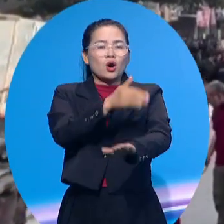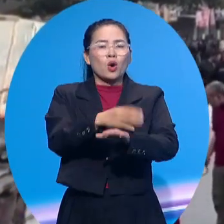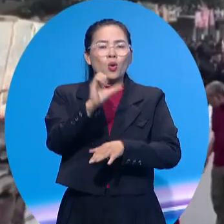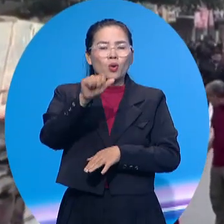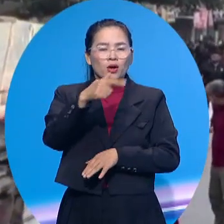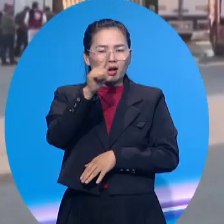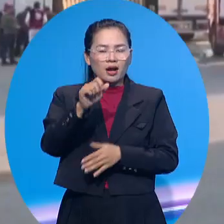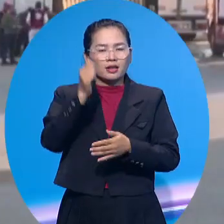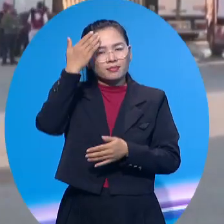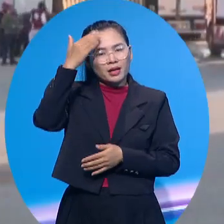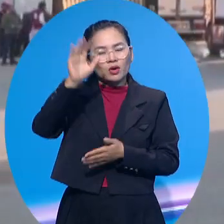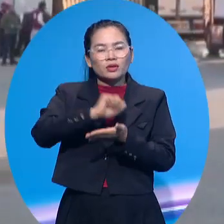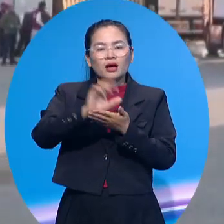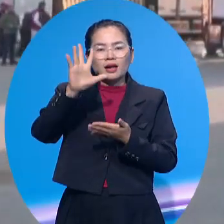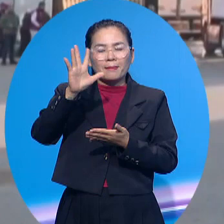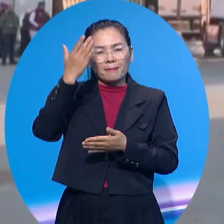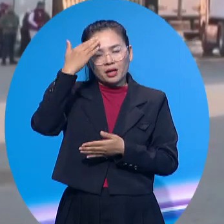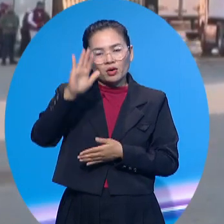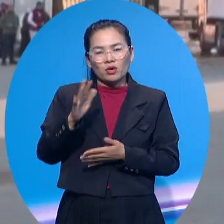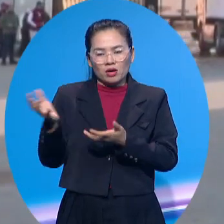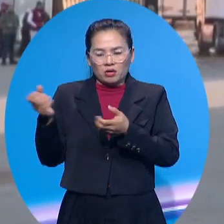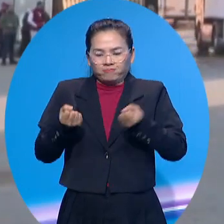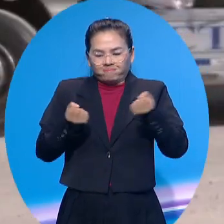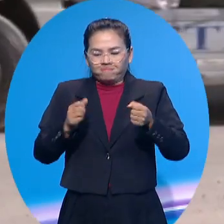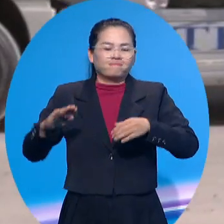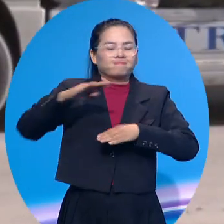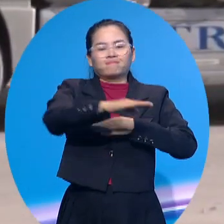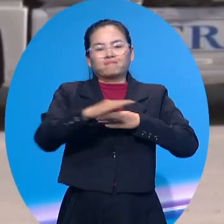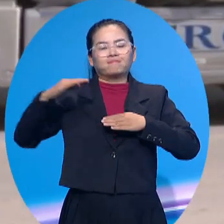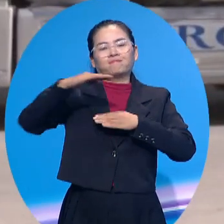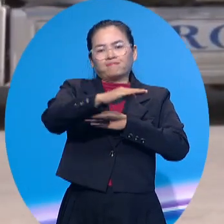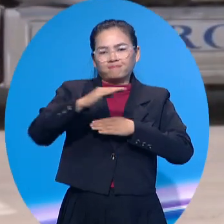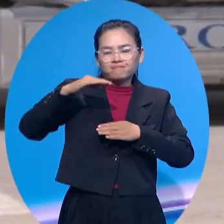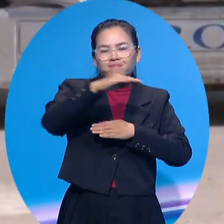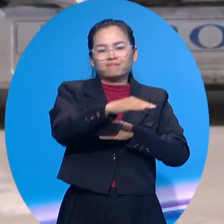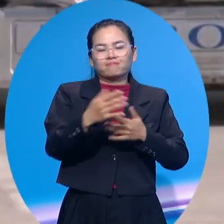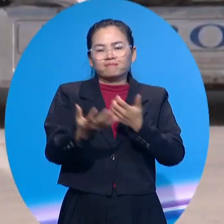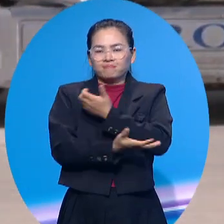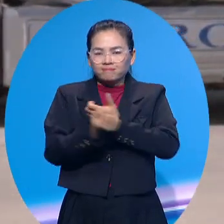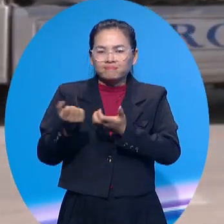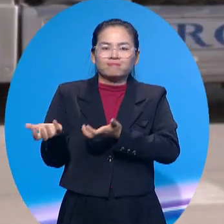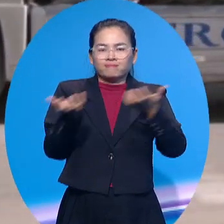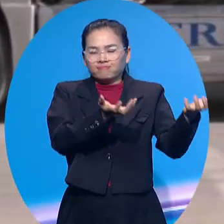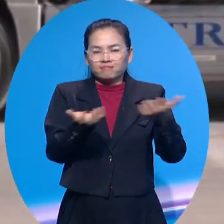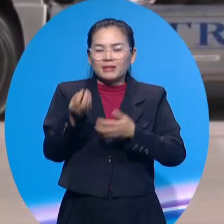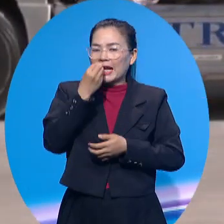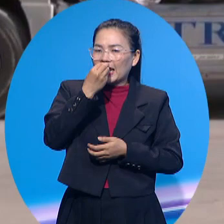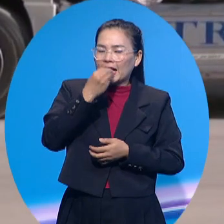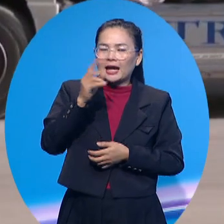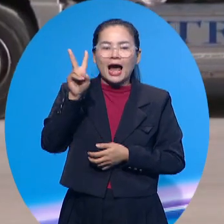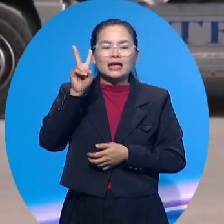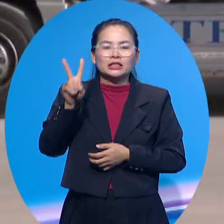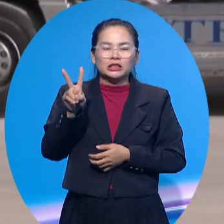động đầu tháng năm tới, sẽ giúp đưa thêm hàng trăm chuyến xe vận chuyển viện trợ nhân đạo với hơn 2 triệu suất ăn mỗi ngày vào